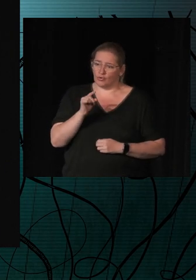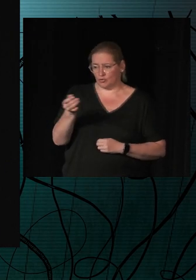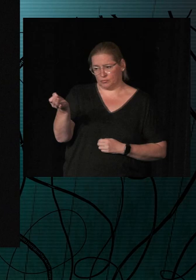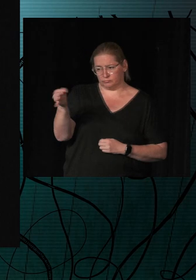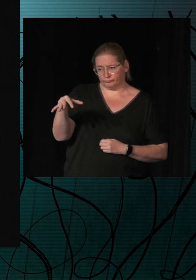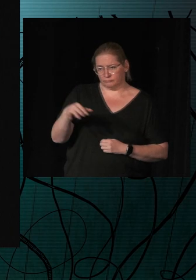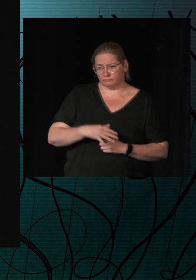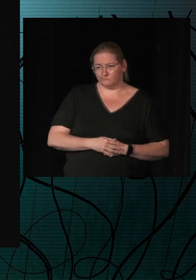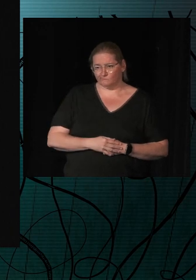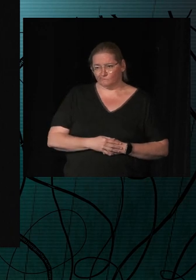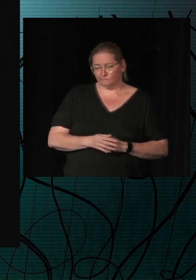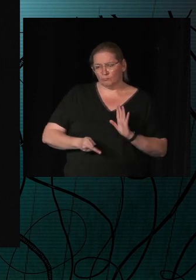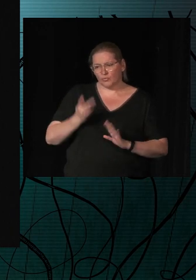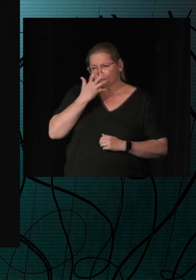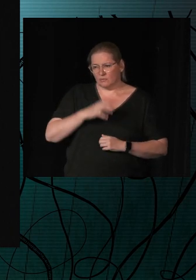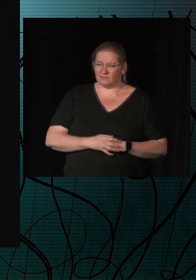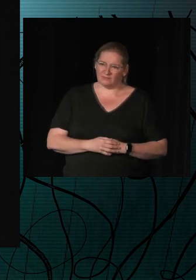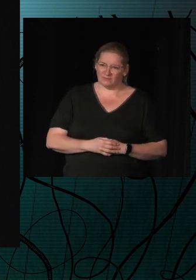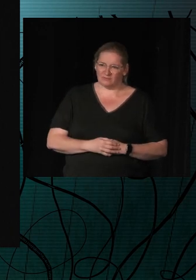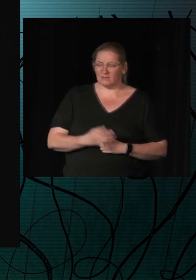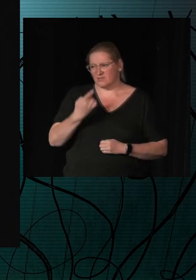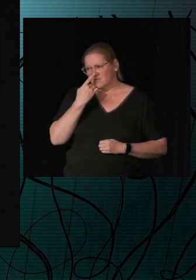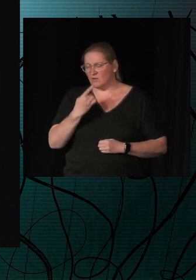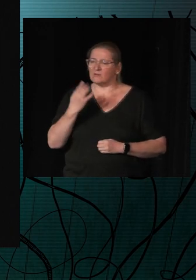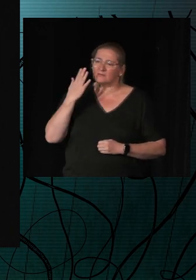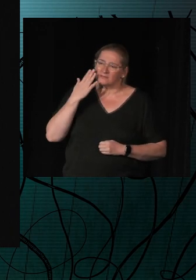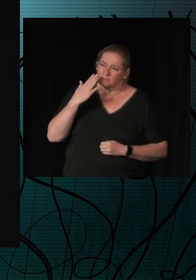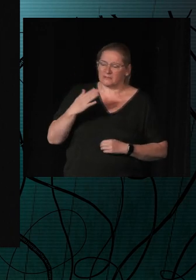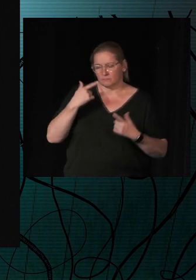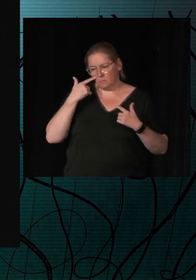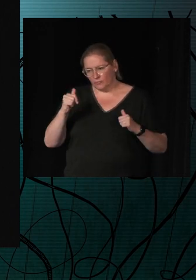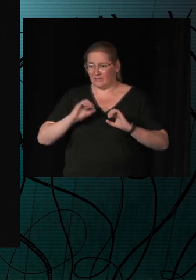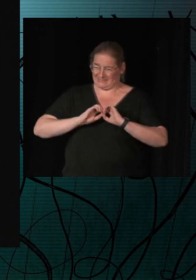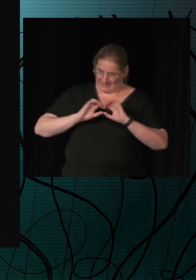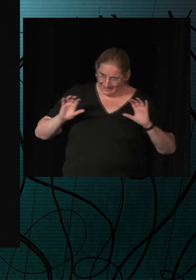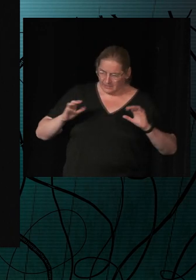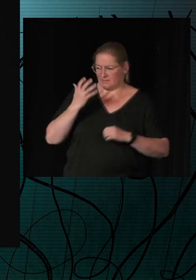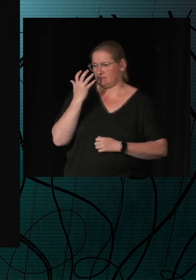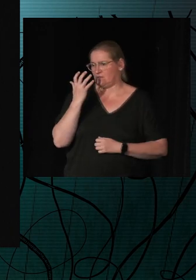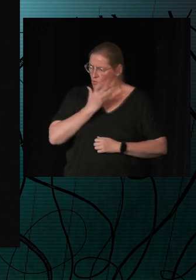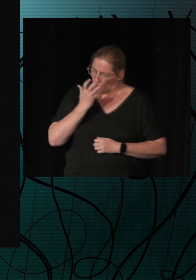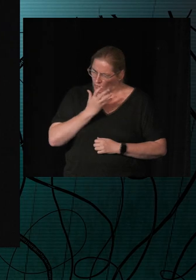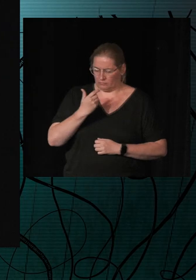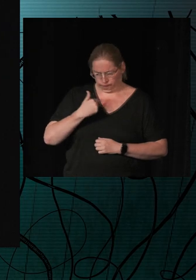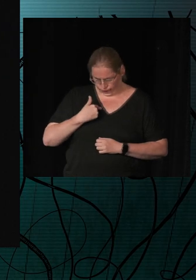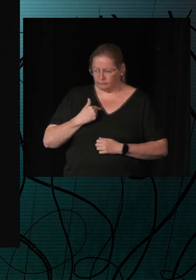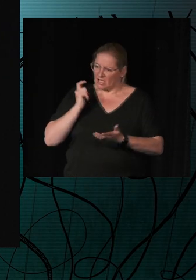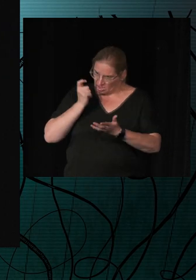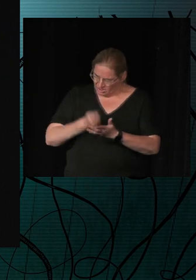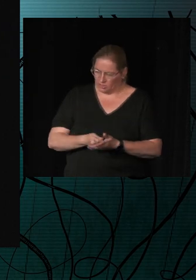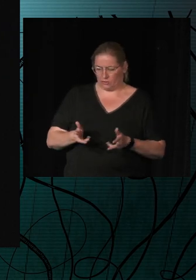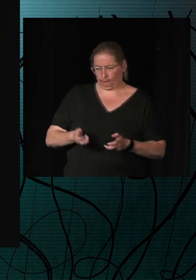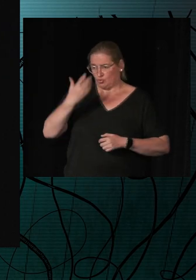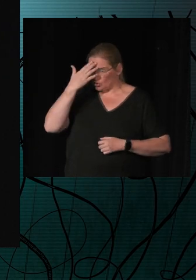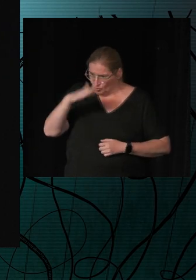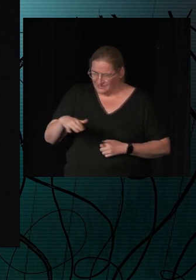mitigée parce qu'en fait je trouve que l'horreur c'est un peu impact aussi c'est-à-dire que l'idée c'est pas non plus de prendre les gens en otage et il y a des gens qui n'ont pas du